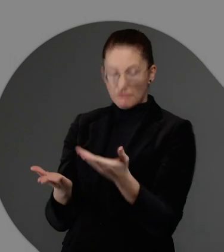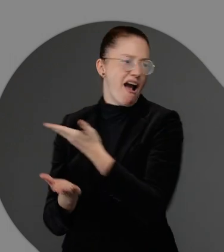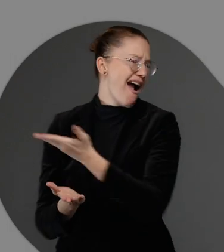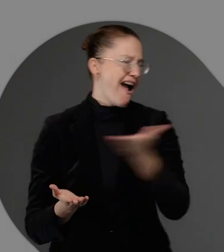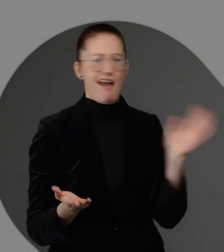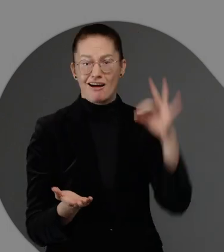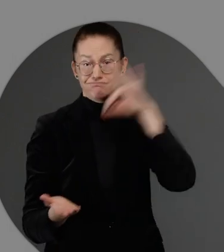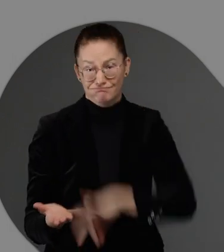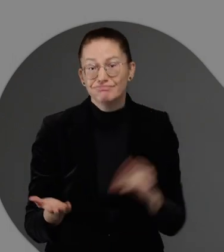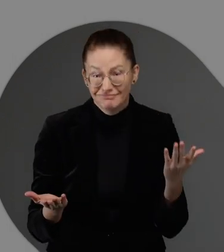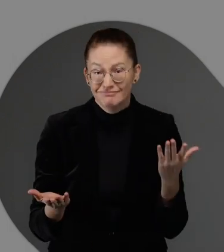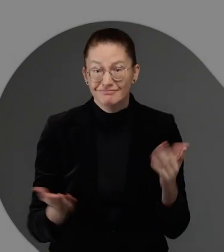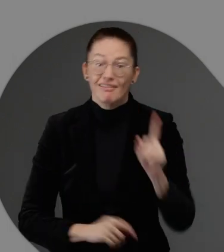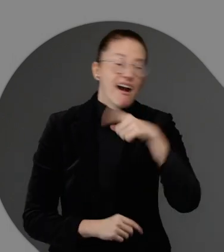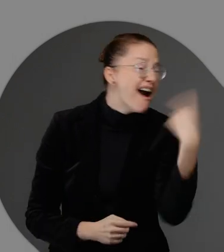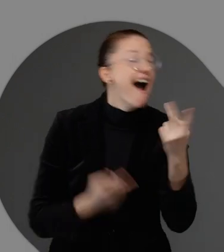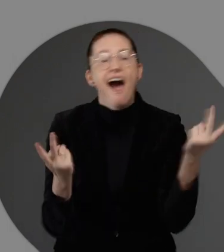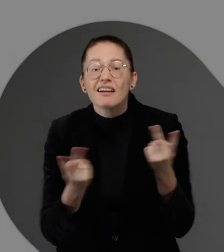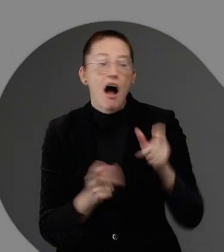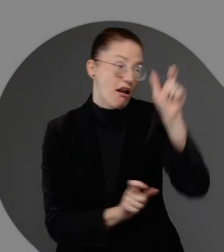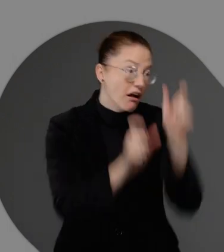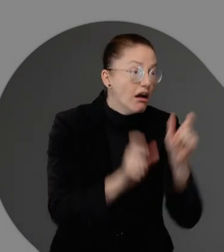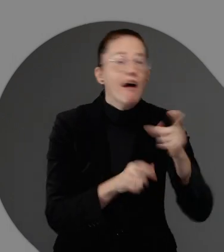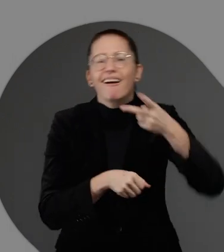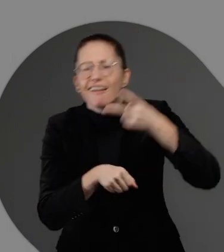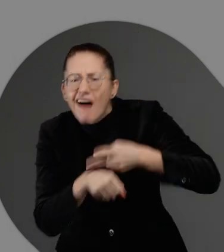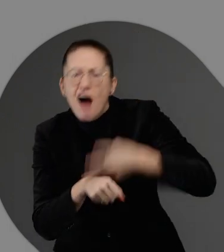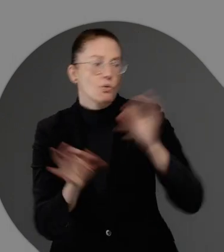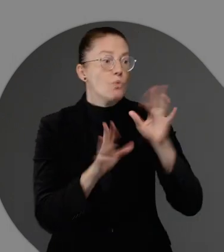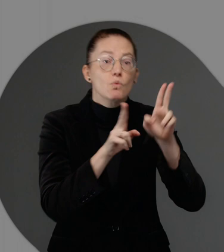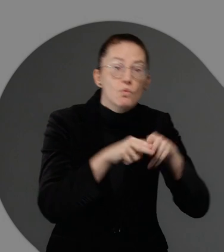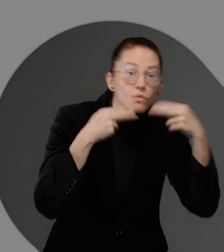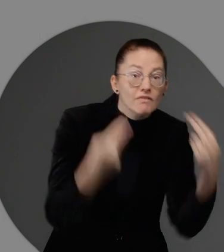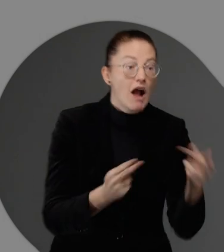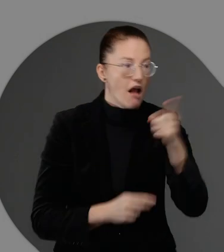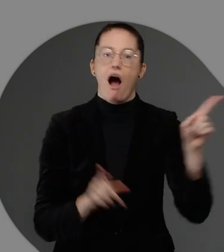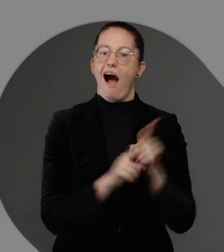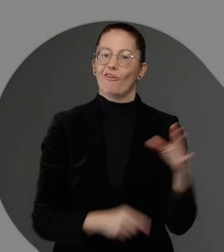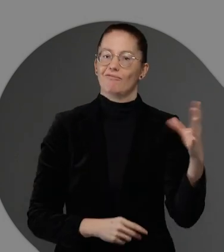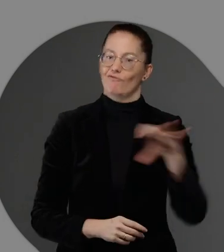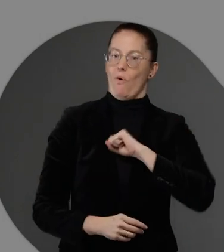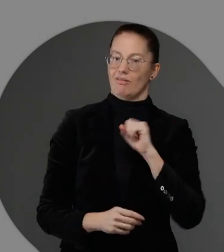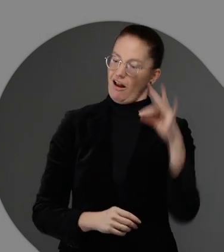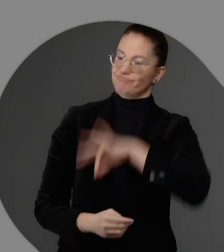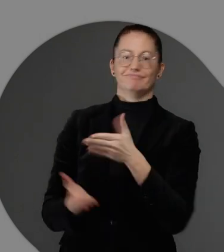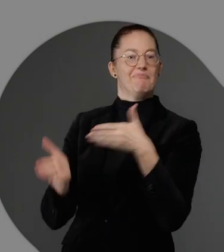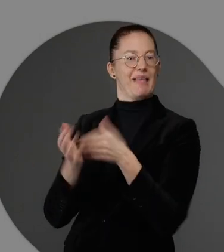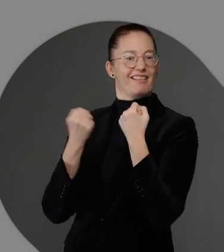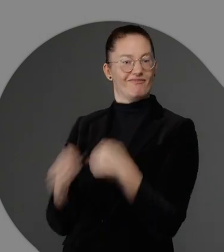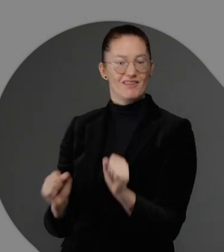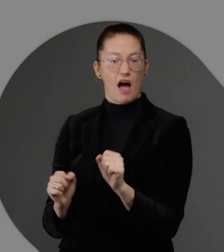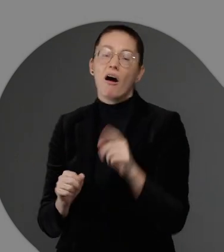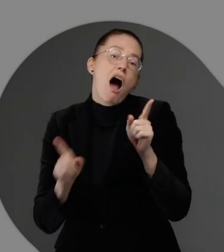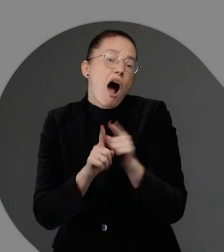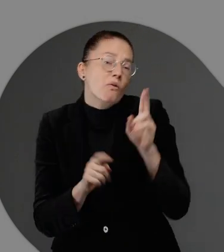profitieren von digitaler Barrierefreiheit. Alle können erkranken oder einen Unfall haben und profitieren dann von Barrierefreiheit, auch